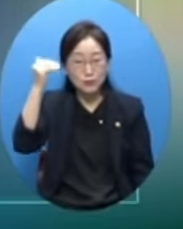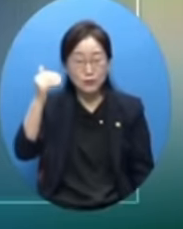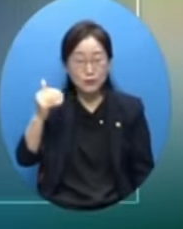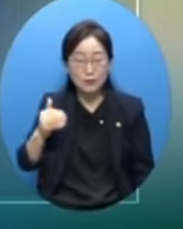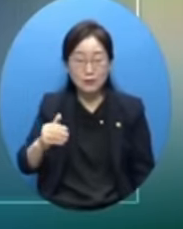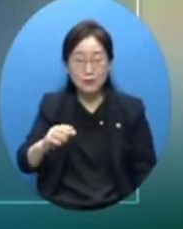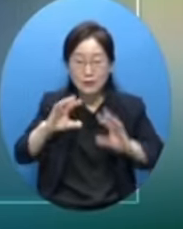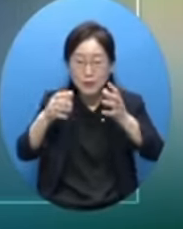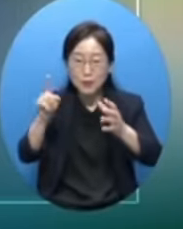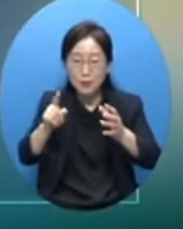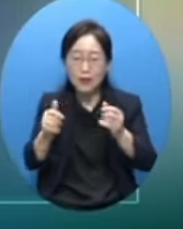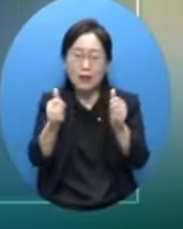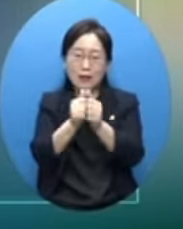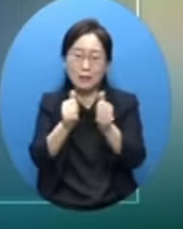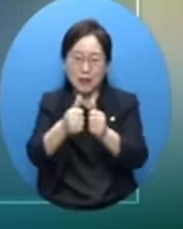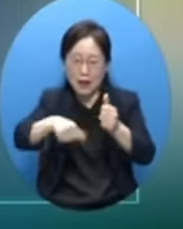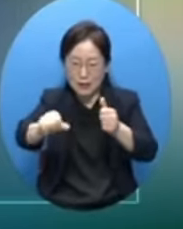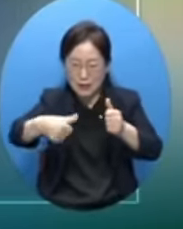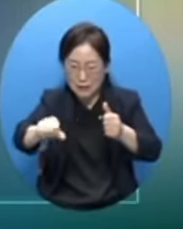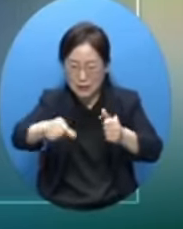남자들을 선호하는 때였는데,